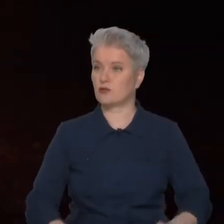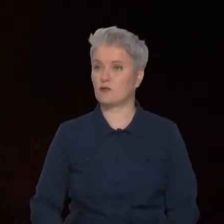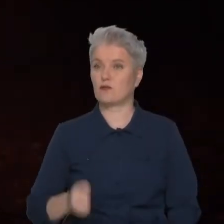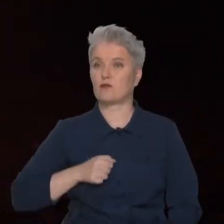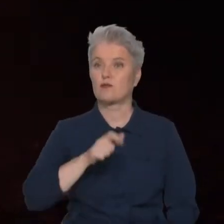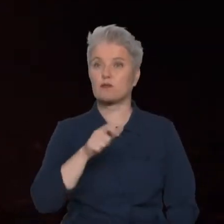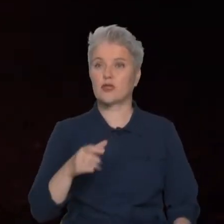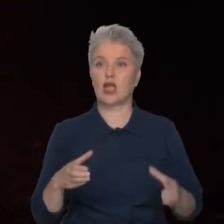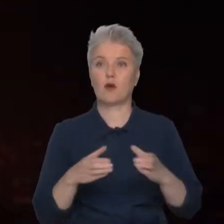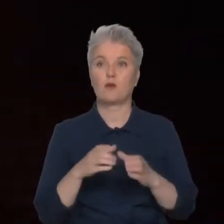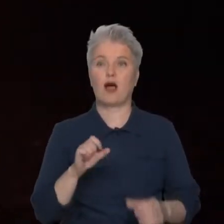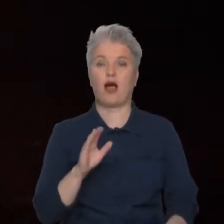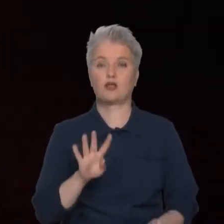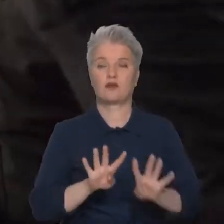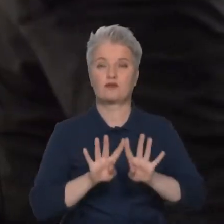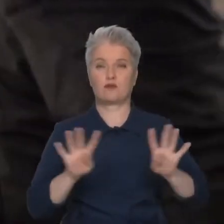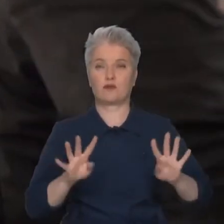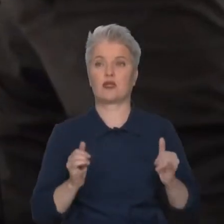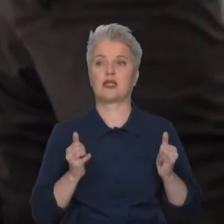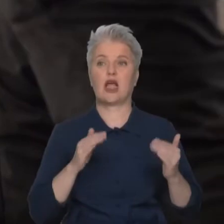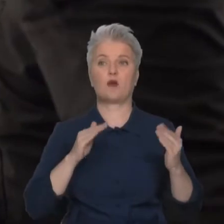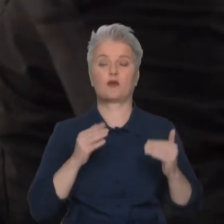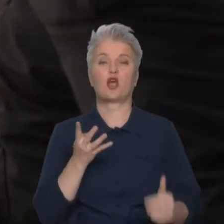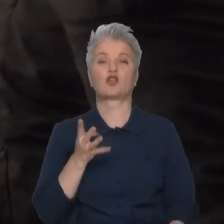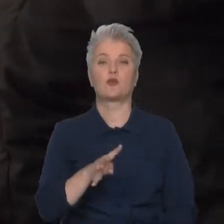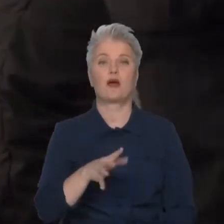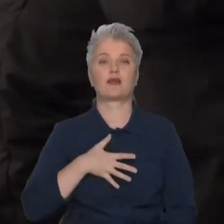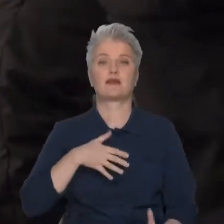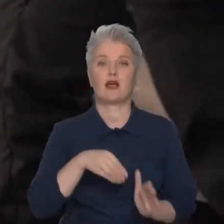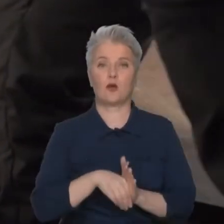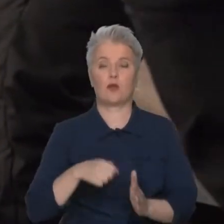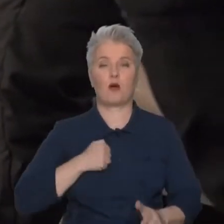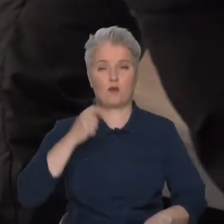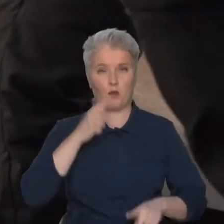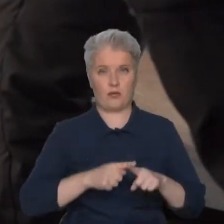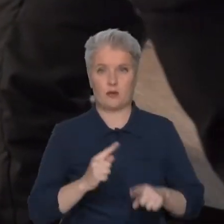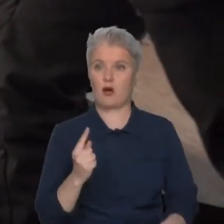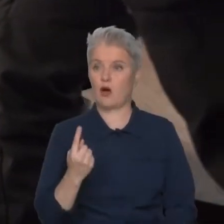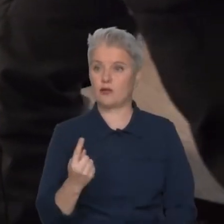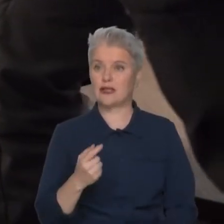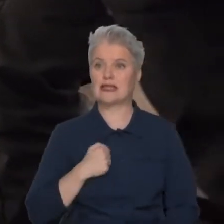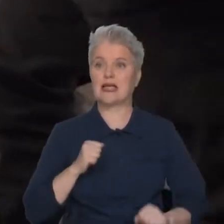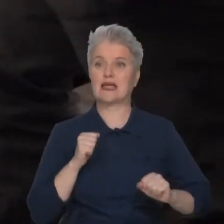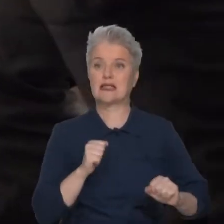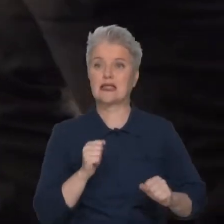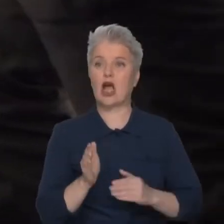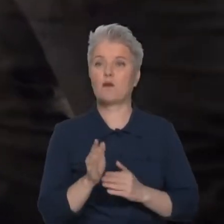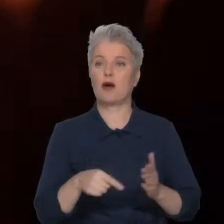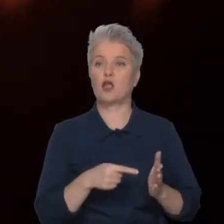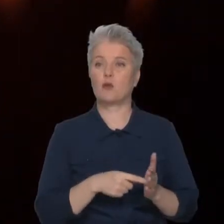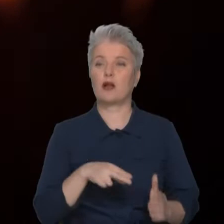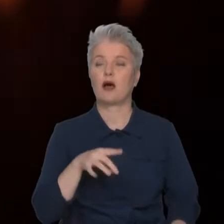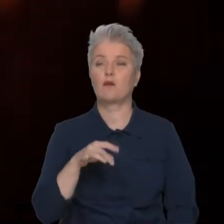Бійці полку Азов шикують на плацу для прощання з чотирма загиблими побратимами. Один із них – захисник Маріуполя Андрій